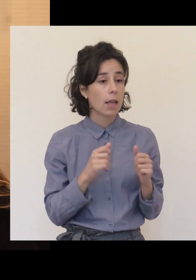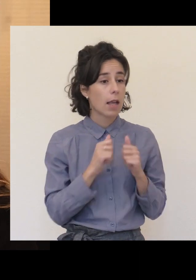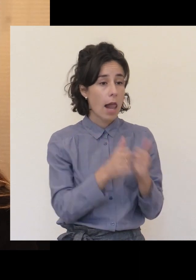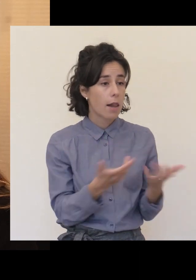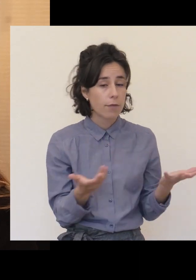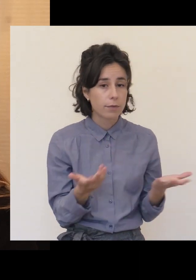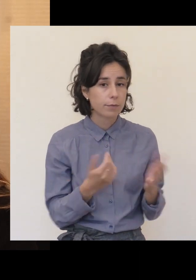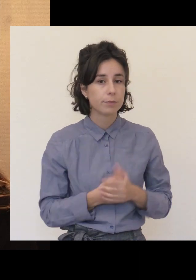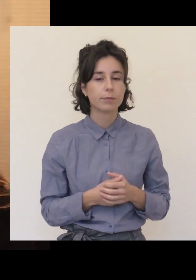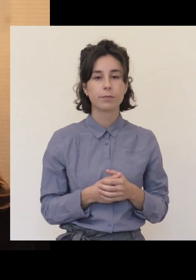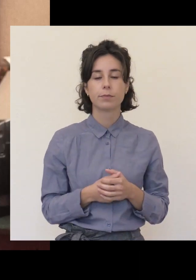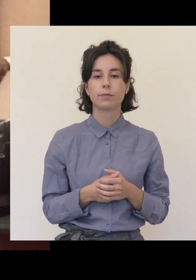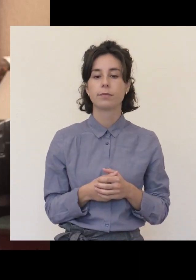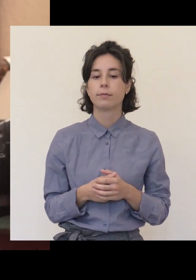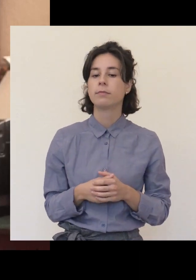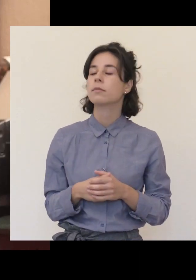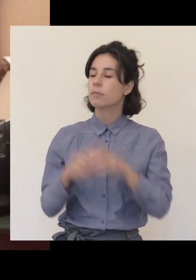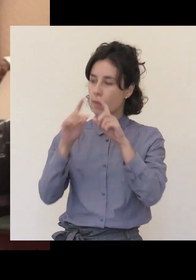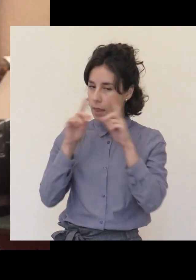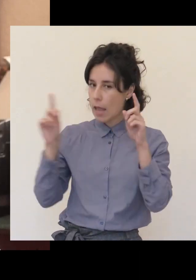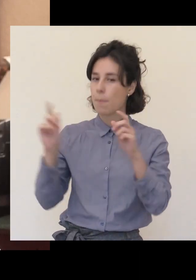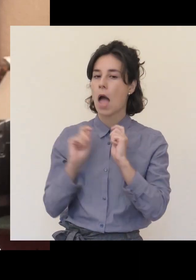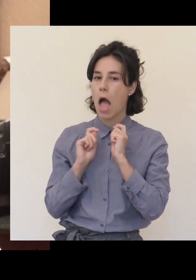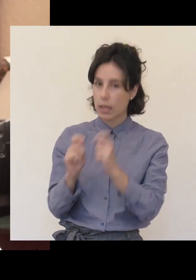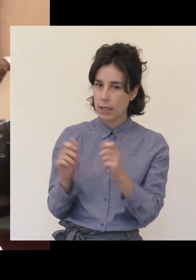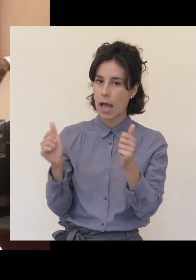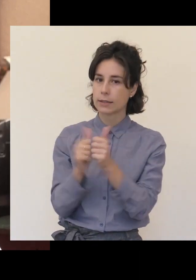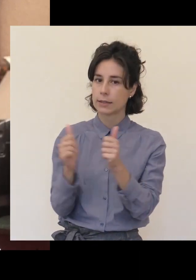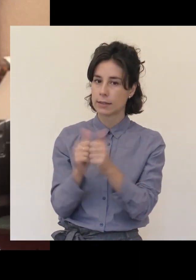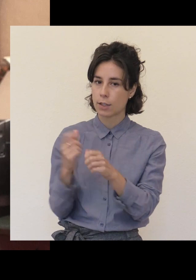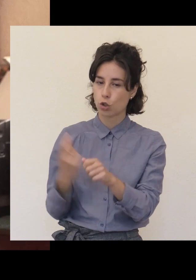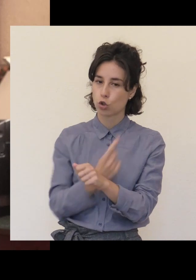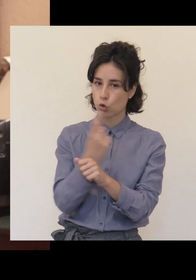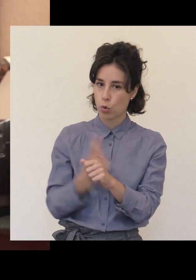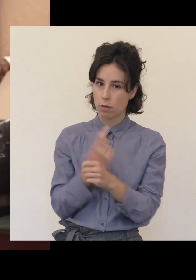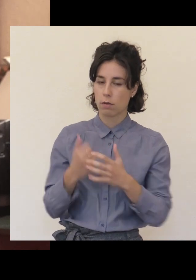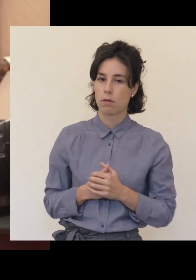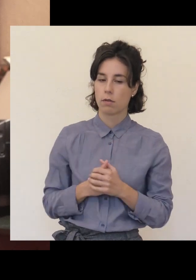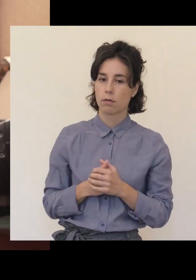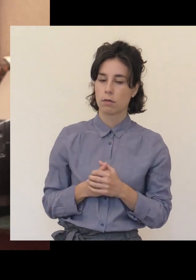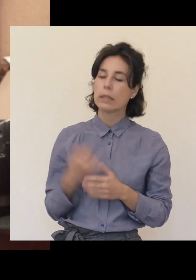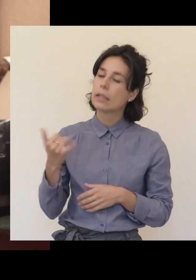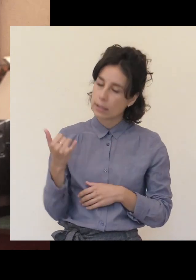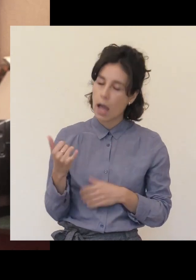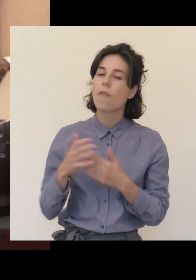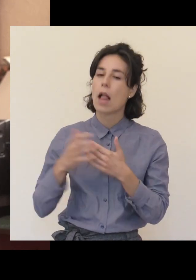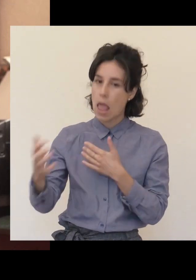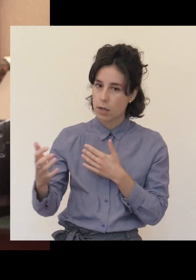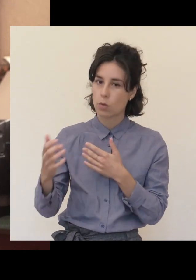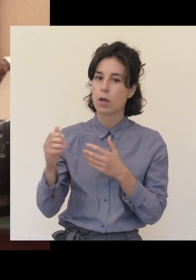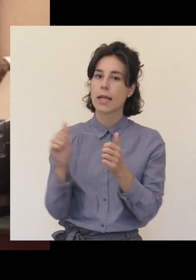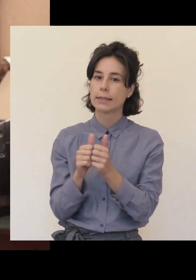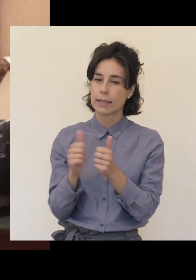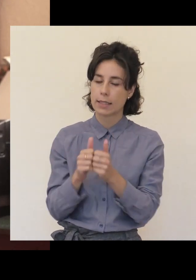oder wie kann ich Ihnen helfen? Es geht um den Antrag auf Assistenzstunden. Ja, die Verlängerung der